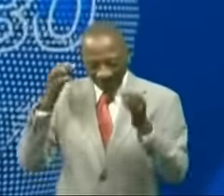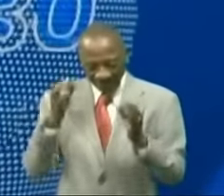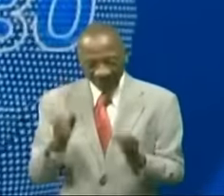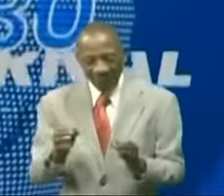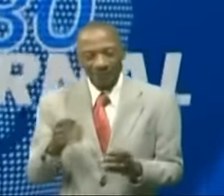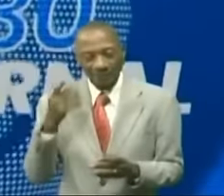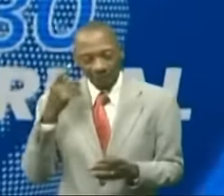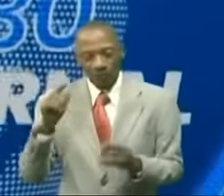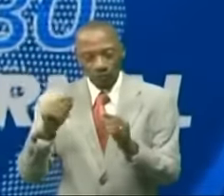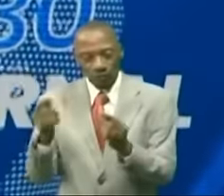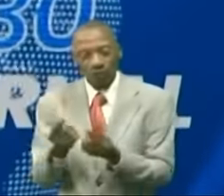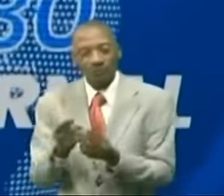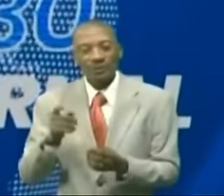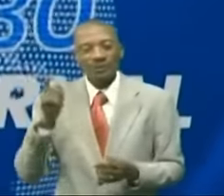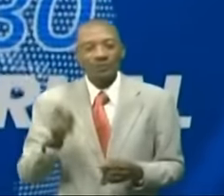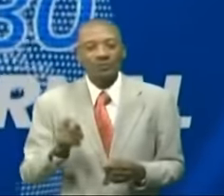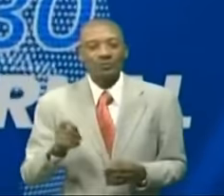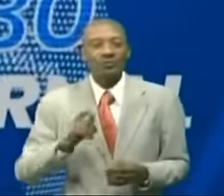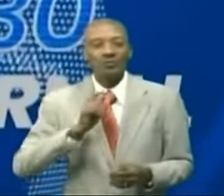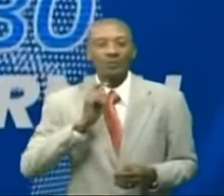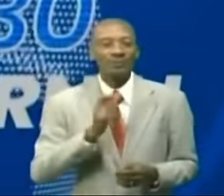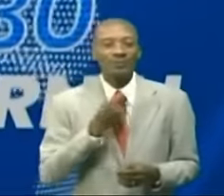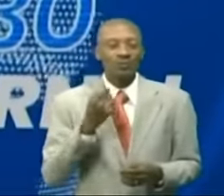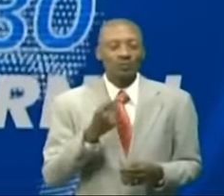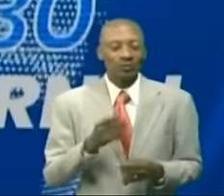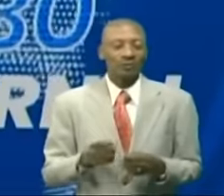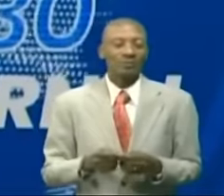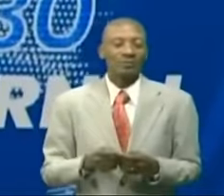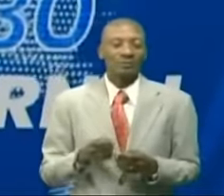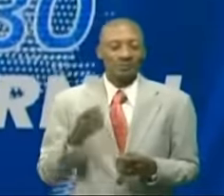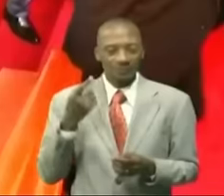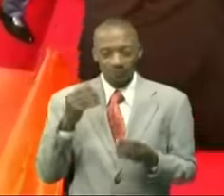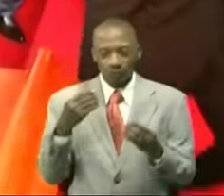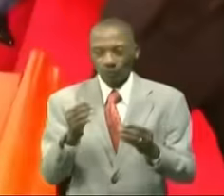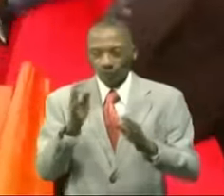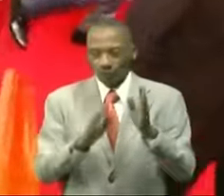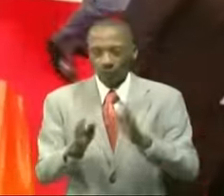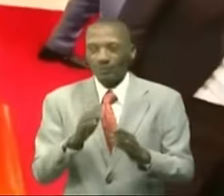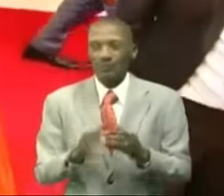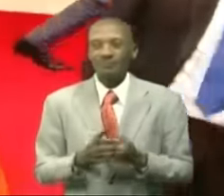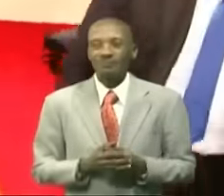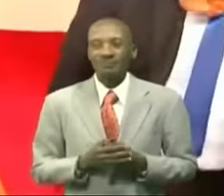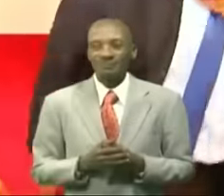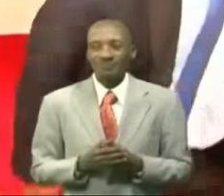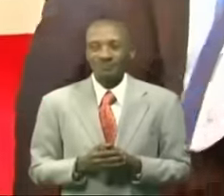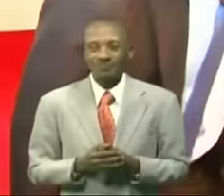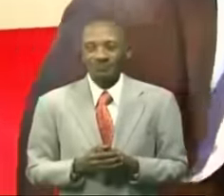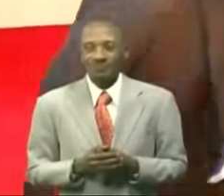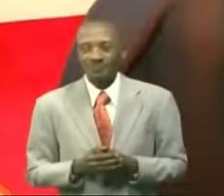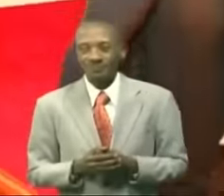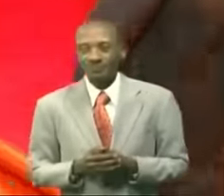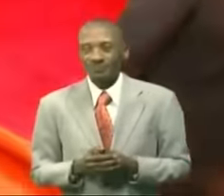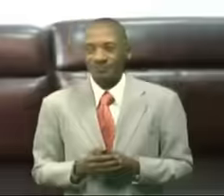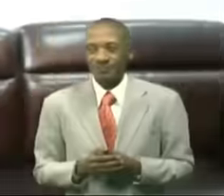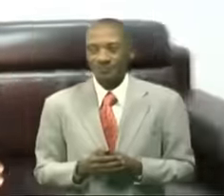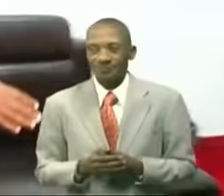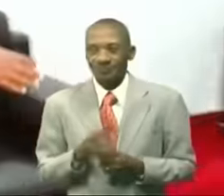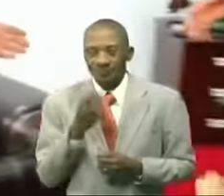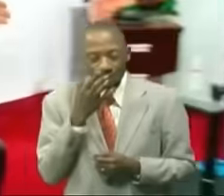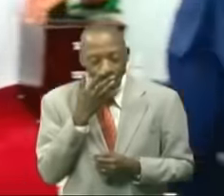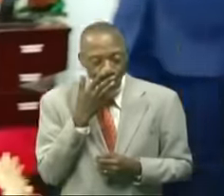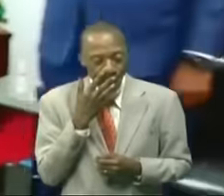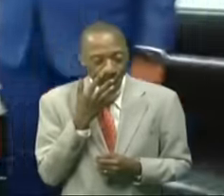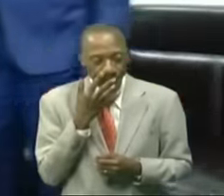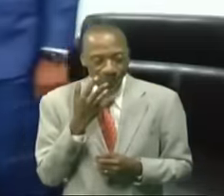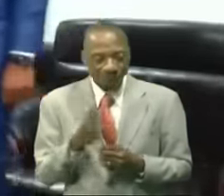au ministère de la fonction publique d'avoir la maîtrise de la masse salariale. Bobo Mokonzi. Il existe désormais un cadre organique